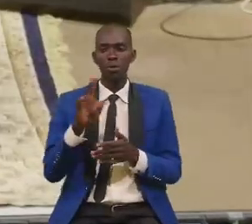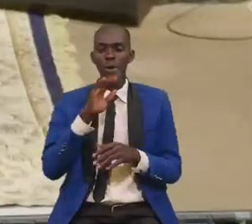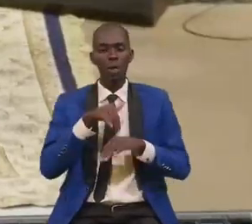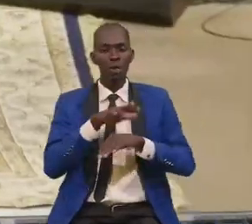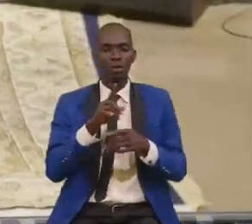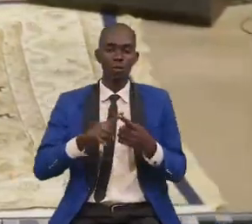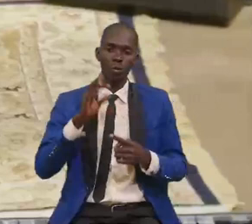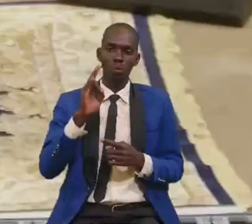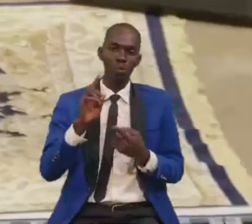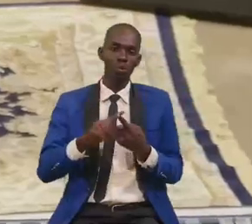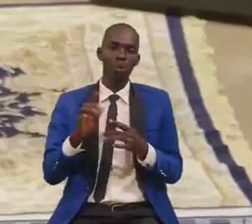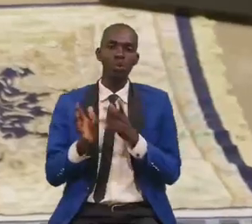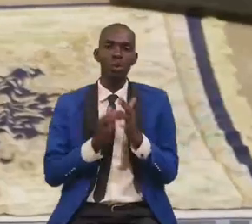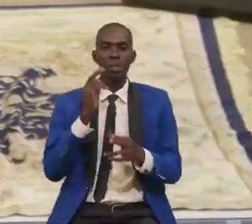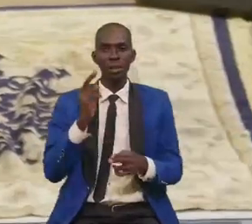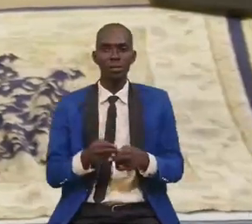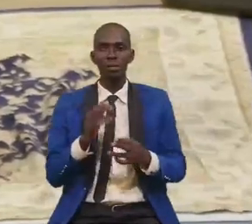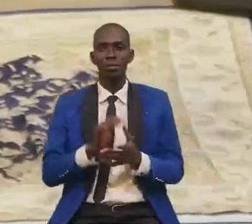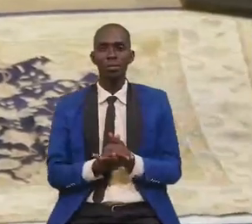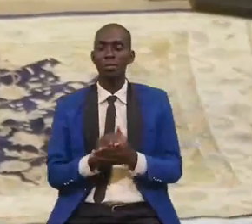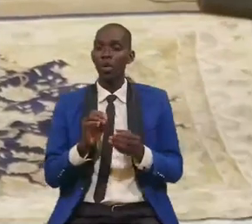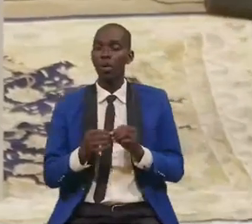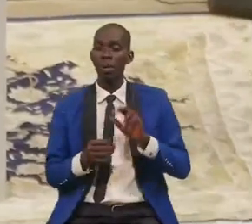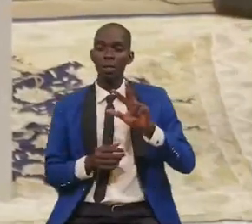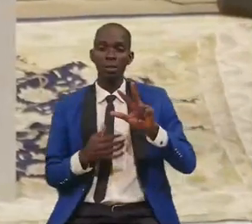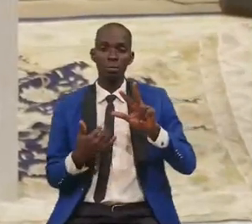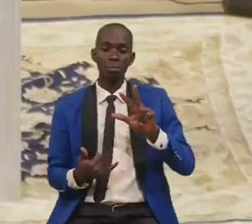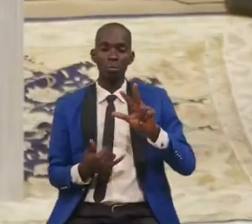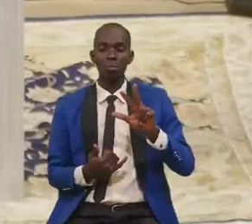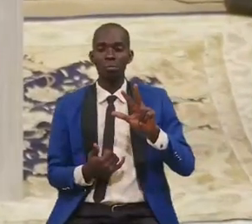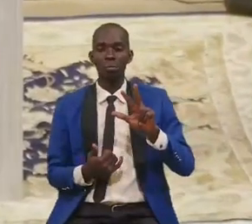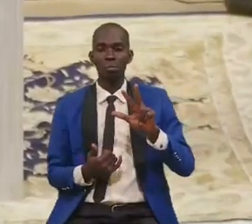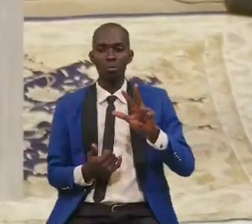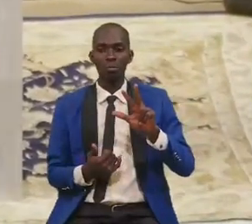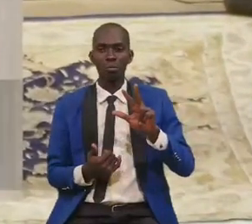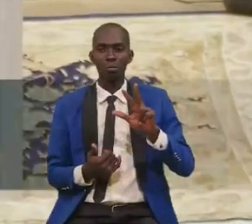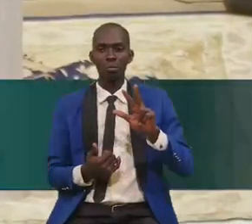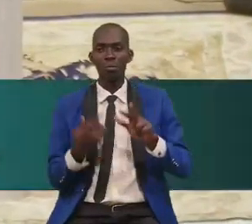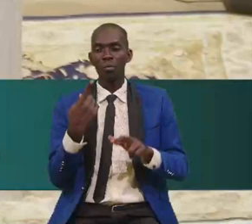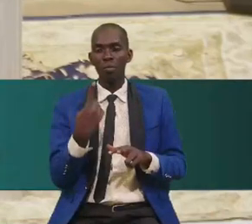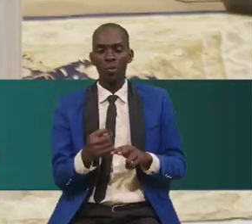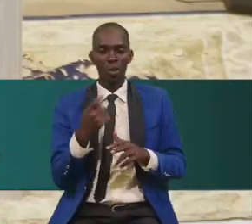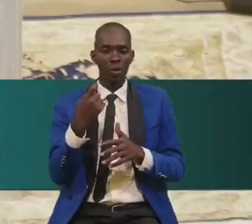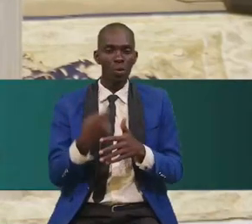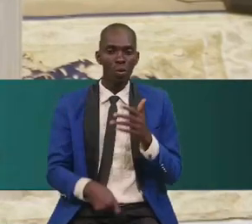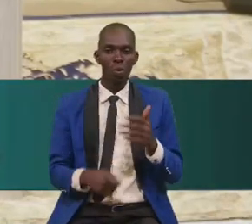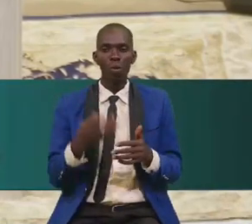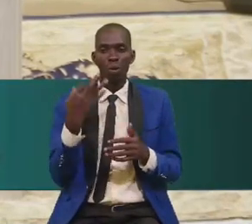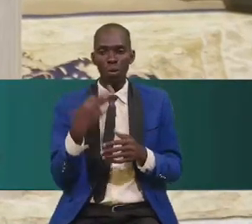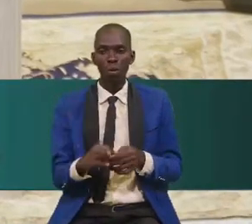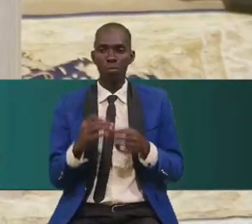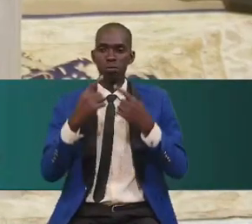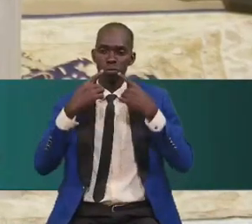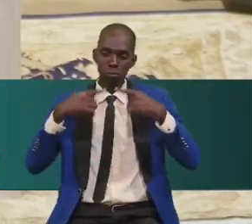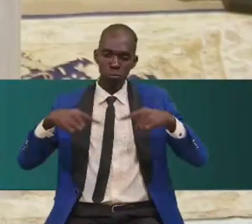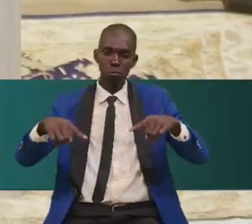au nom de Jésus. Troisième point maintenant. Le prix de la proclamation avec de